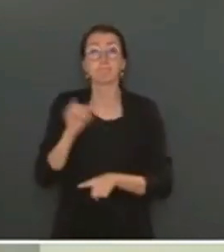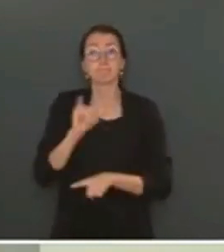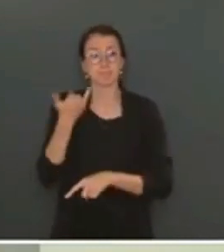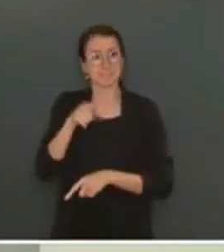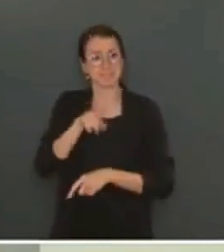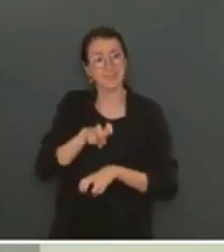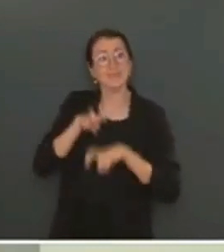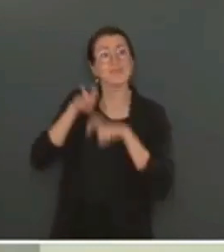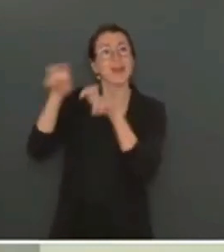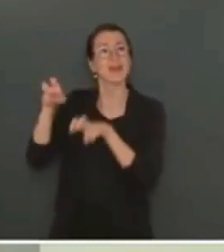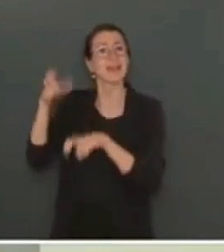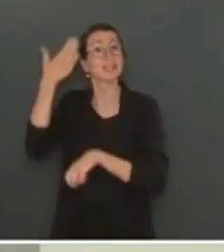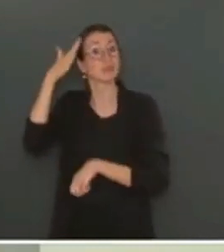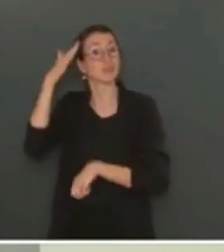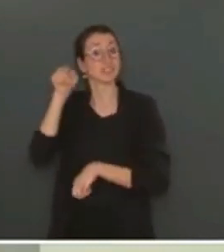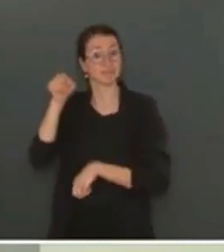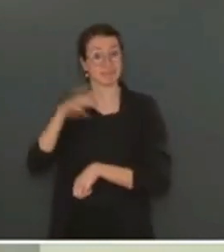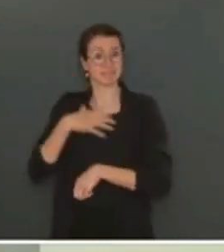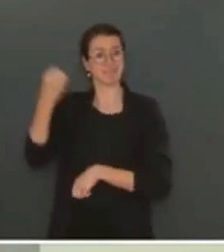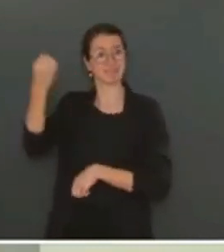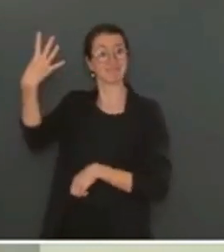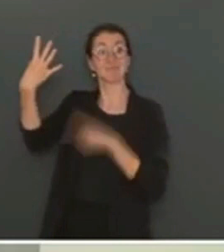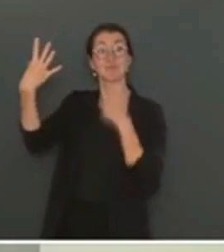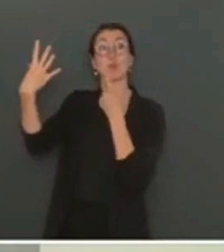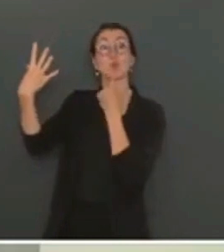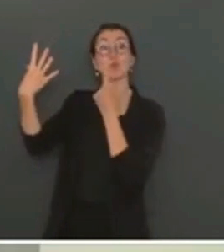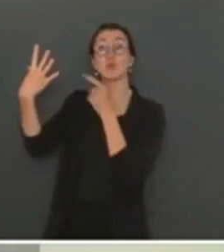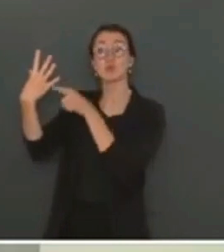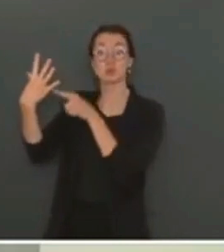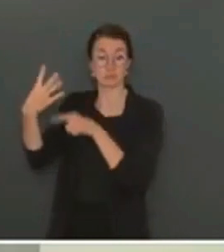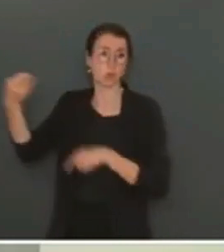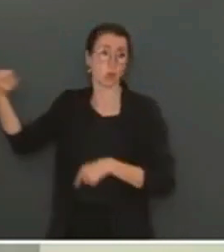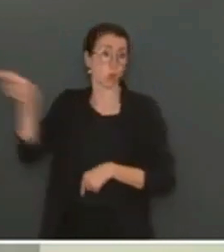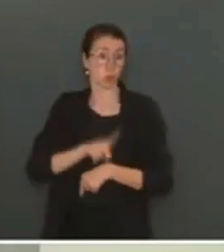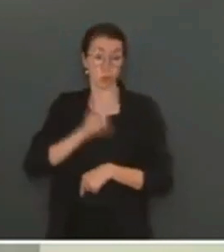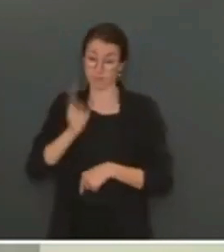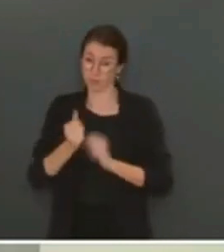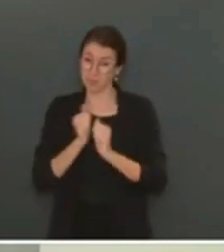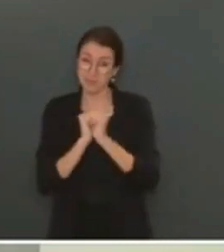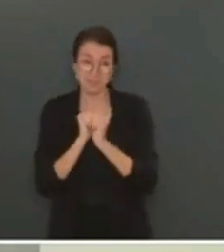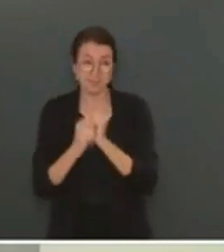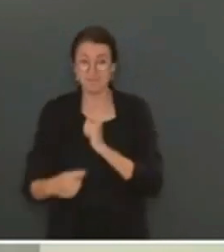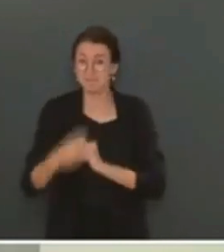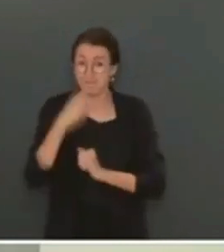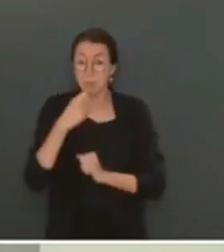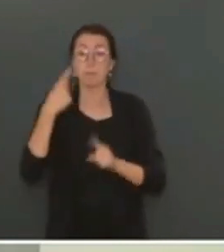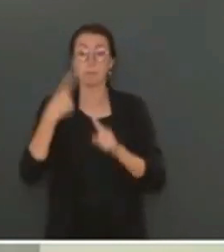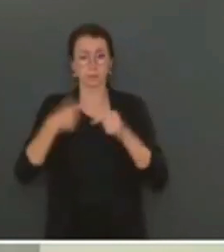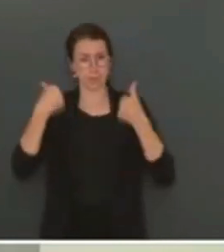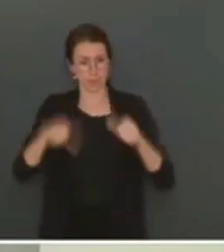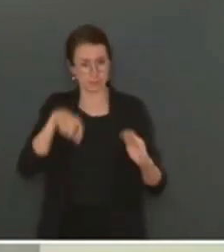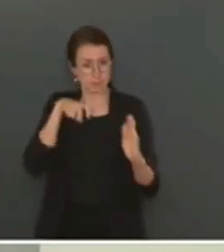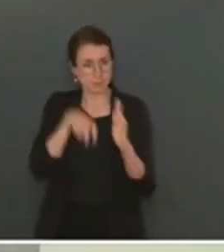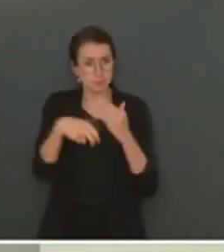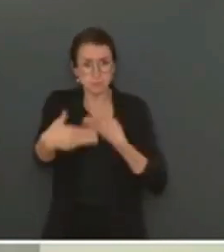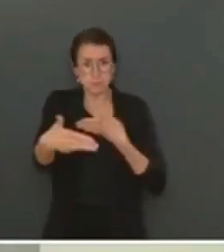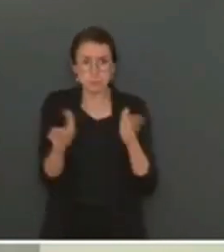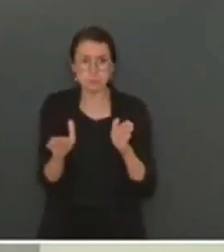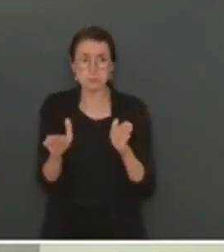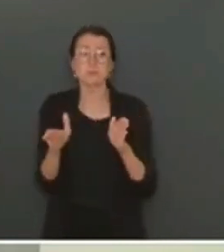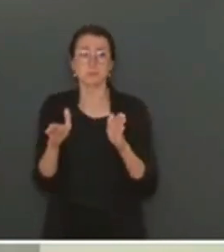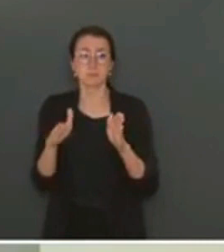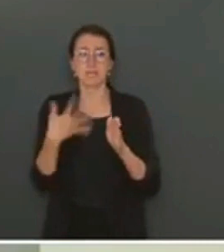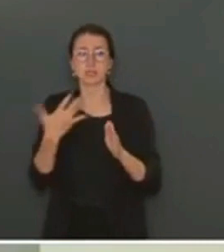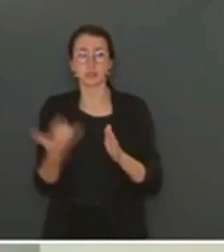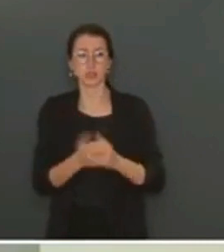rester en quarantaine, même si celle-ci ne présente pas de symptômes. Aujourd'hui, trop peu de